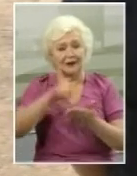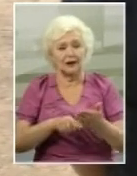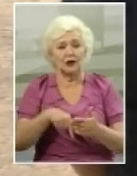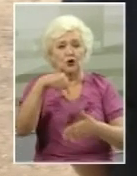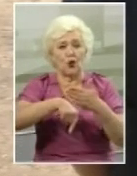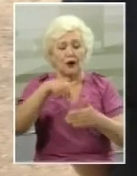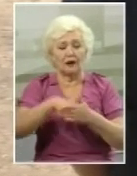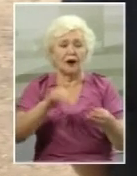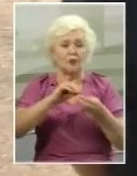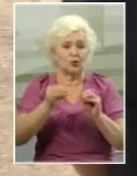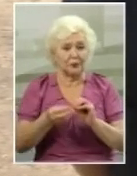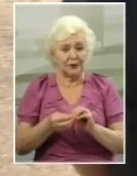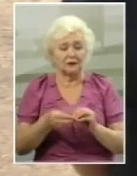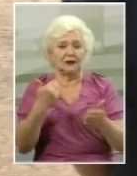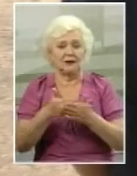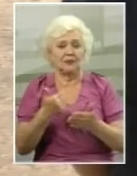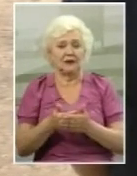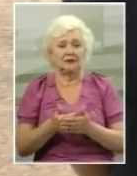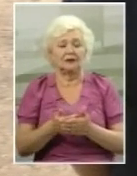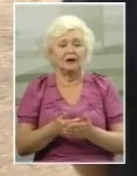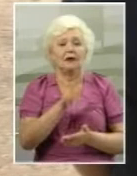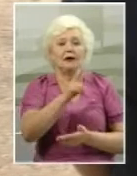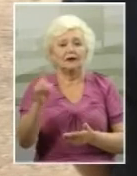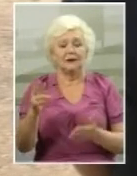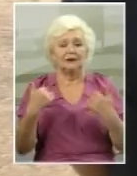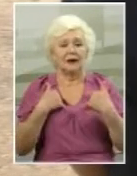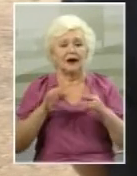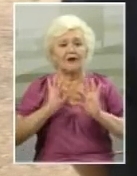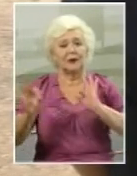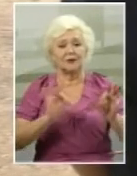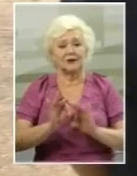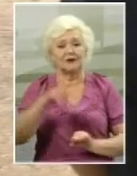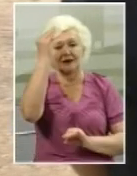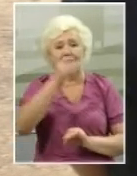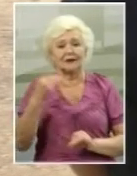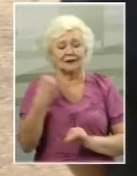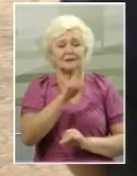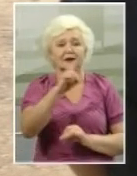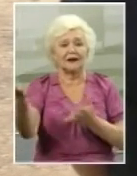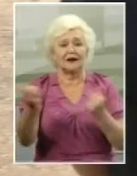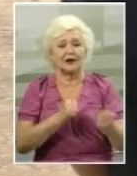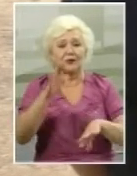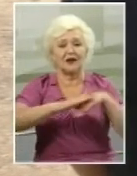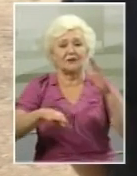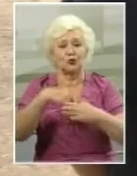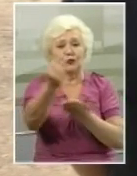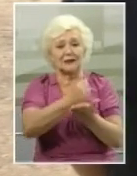якась проблематика, наприклад, яке виправдання християнину, який бере в руки зброю і